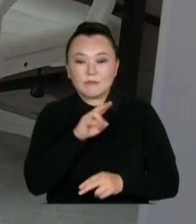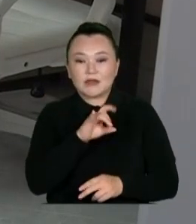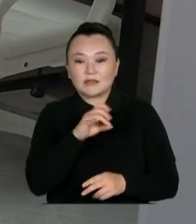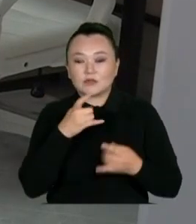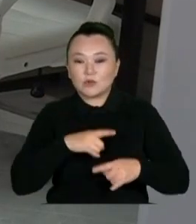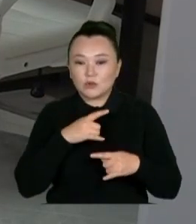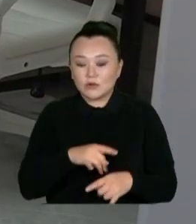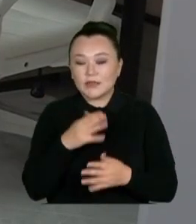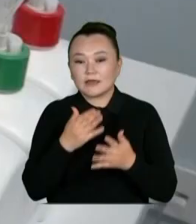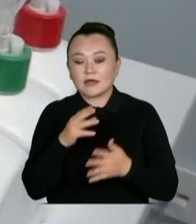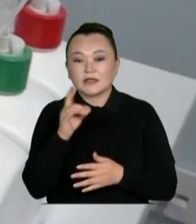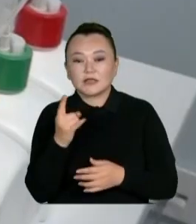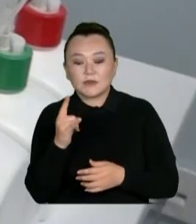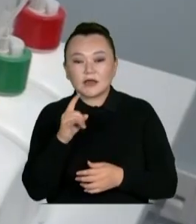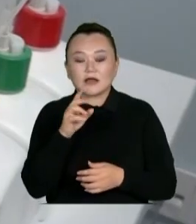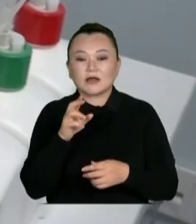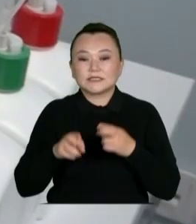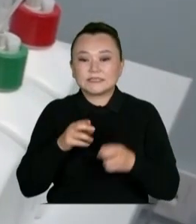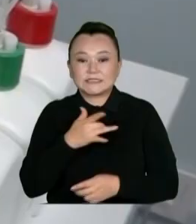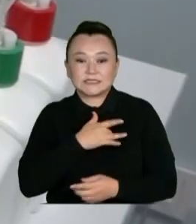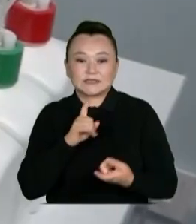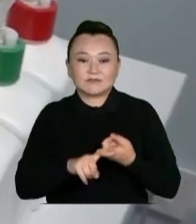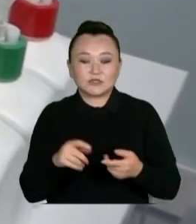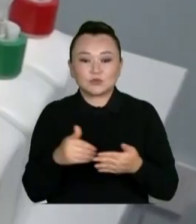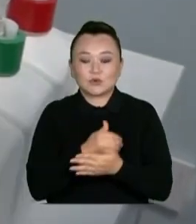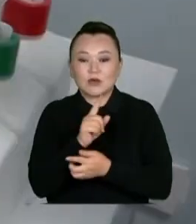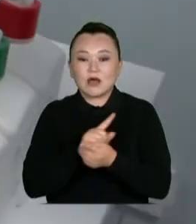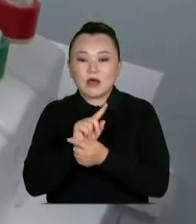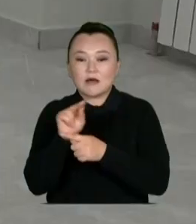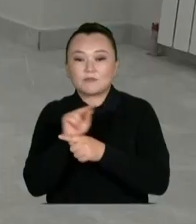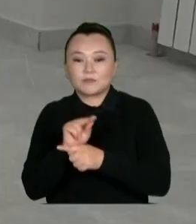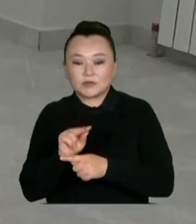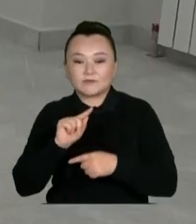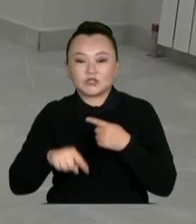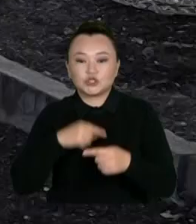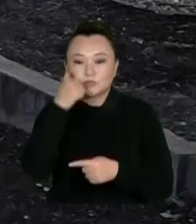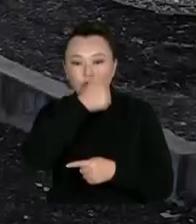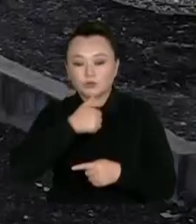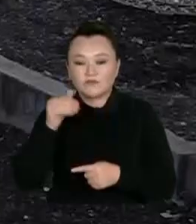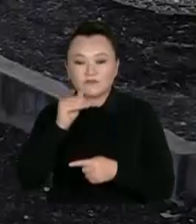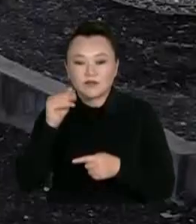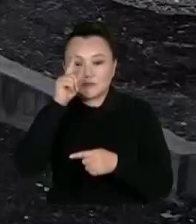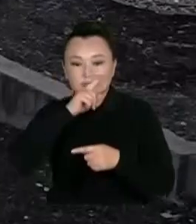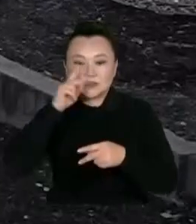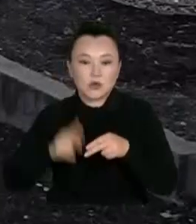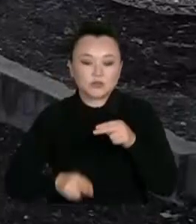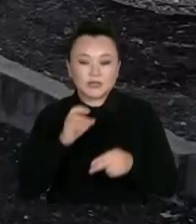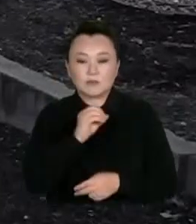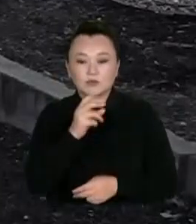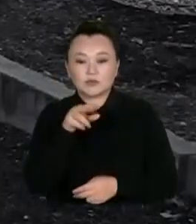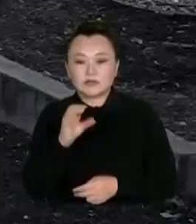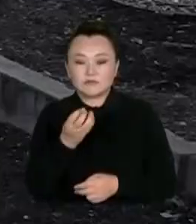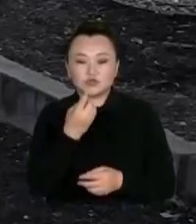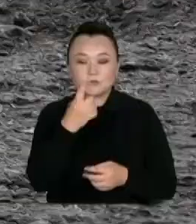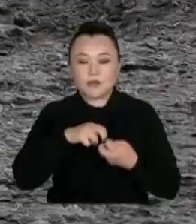балалар кардиохирургиясындағы жаңғырту жұмыстарын бітіру келер жылдың ақпан айына жоспарланған. Ерболат Досаев атап өткен тағы бір өзекті